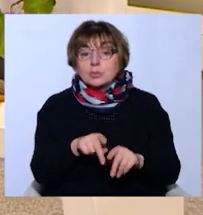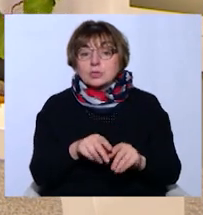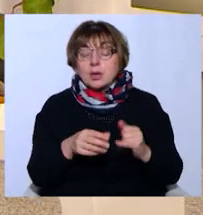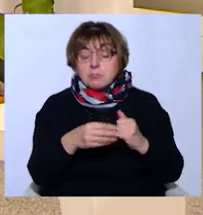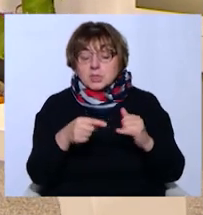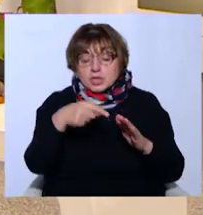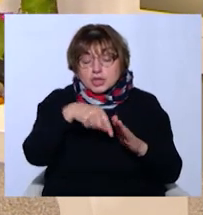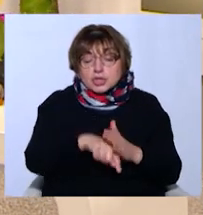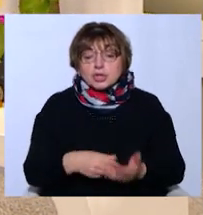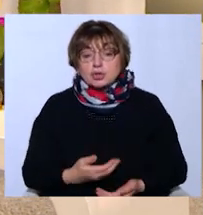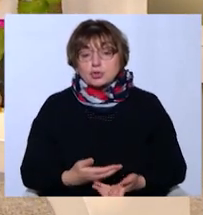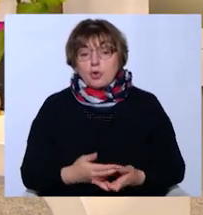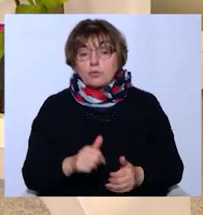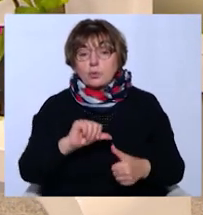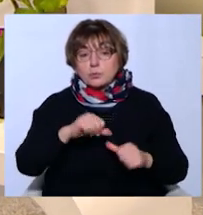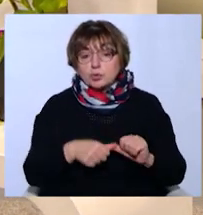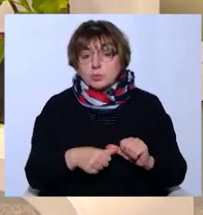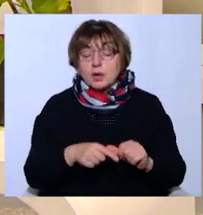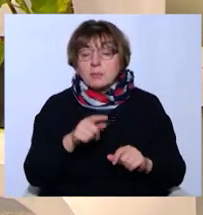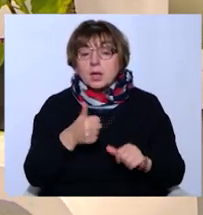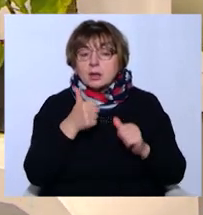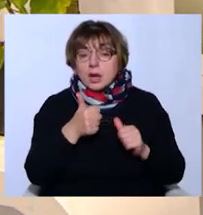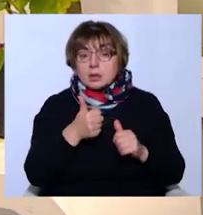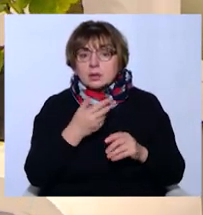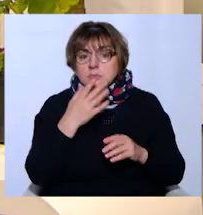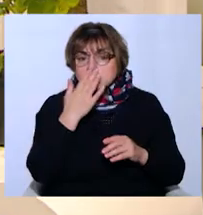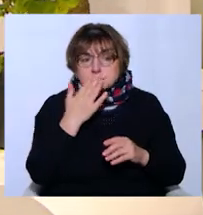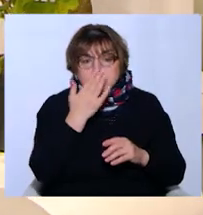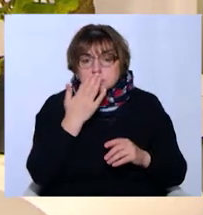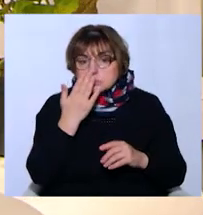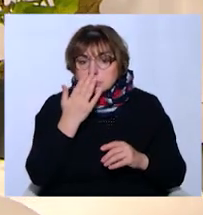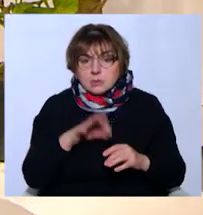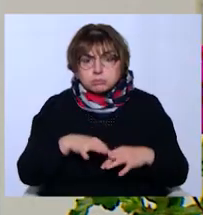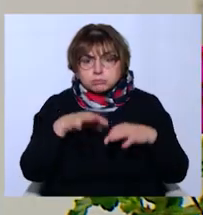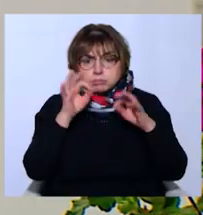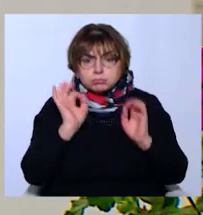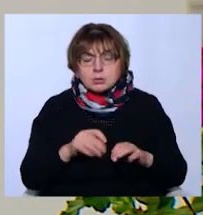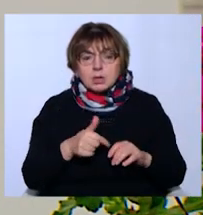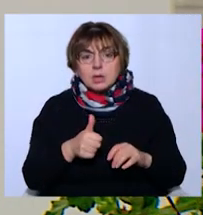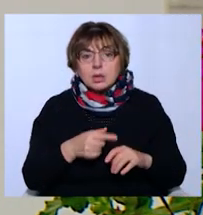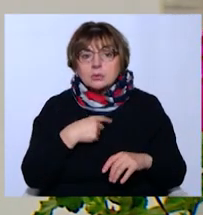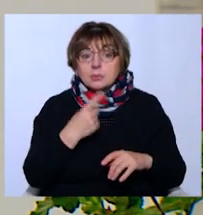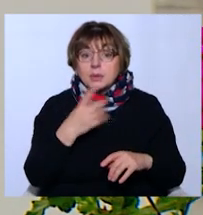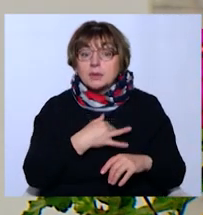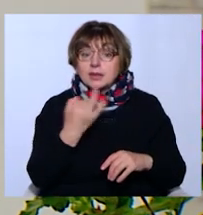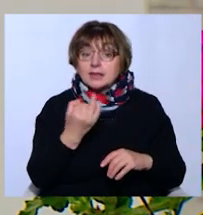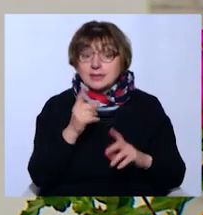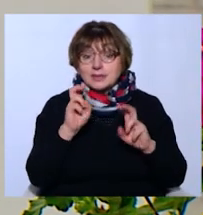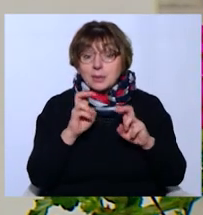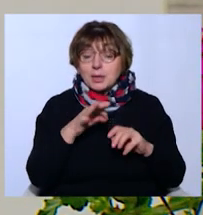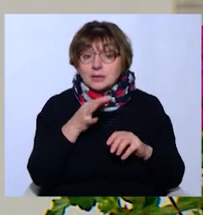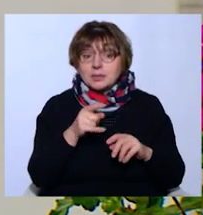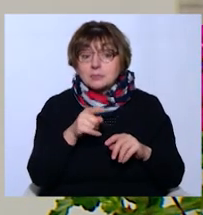მიწაში ცხოვრობს. მას აქვს კარგად განვითარებული ყნოსვა და ერთი საინტერესო დეტალი მინდა გითხრათ თხუნელასთან